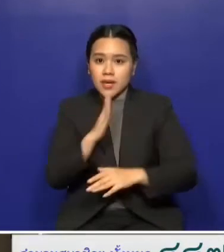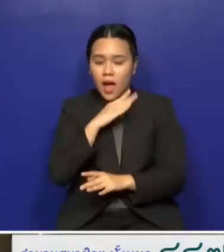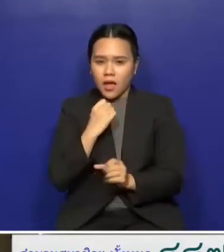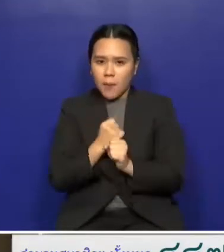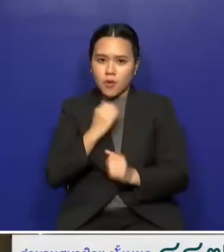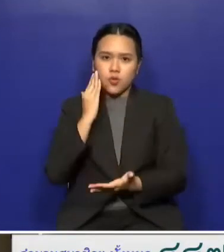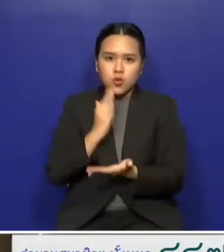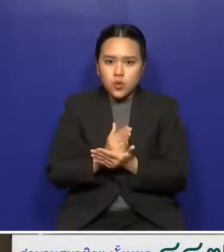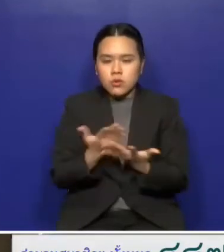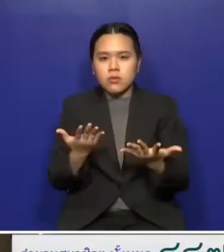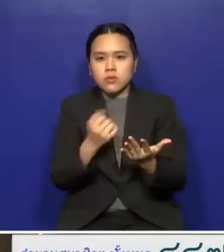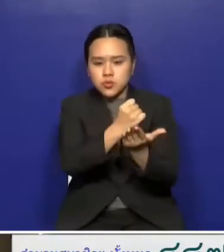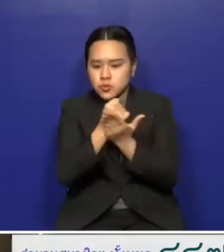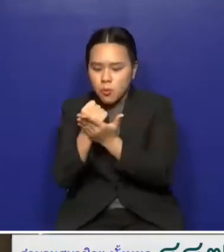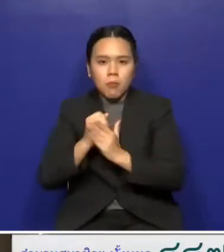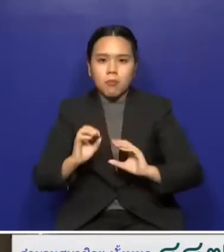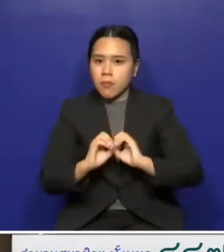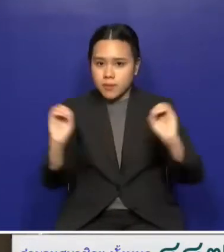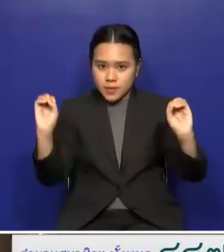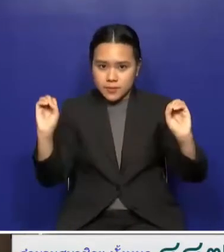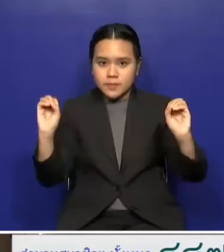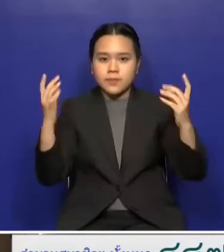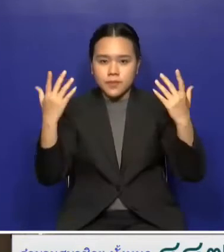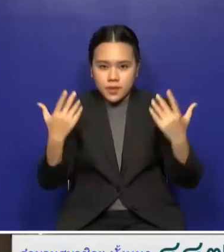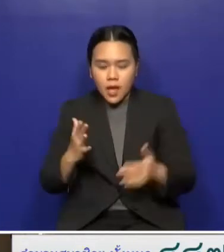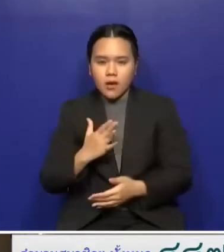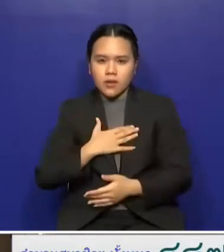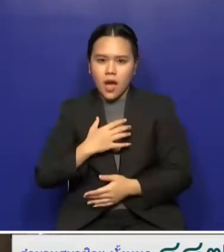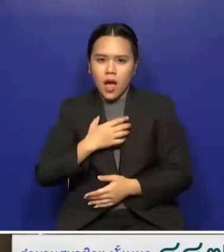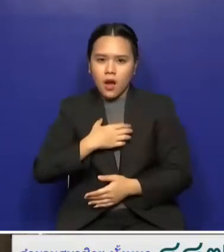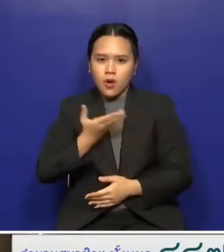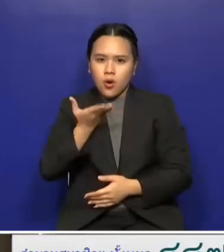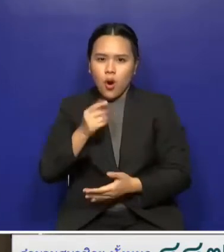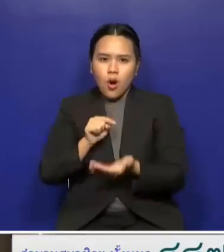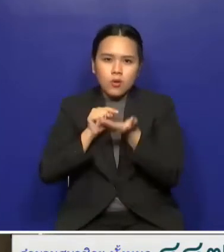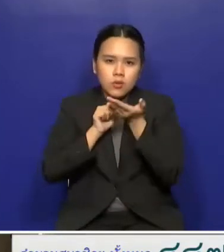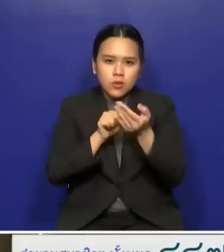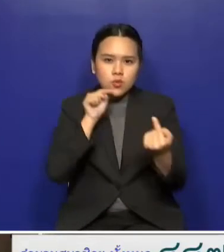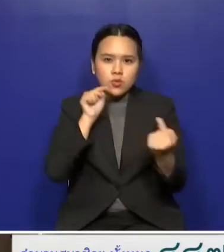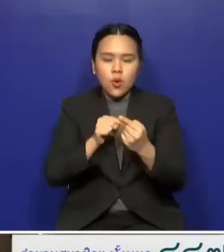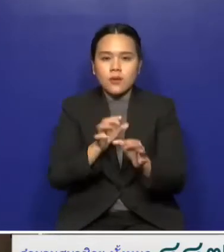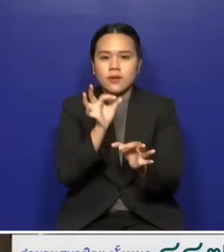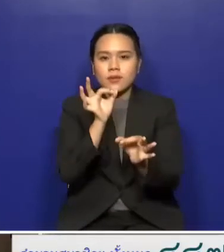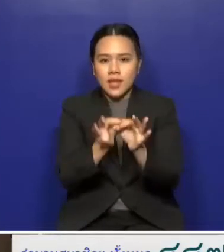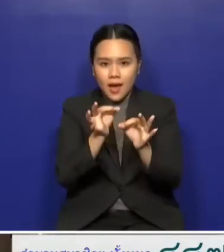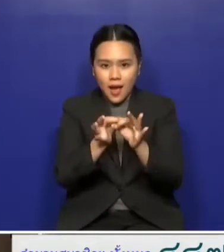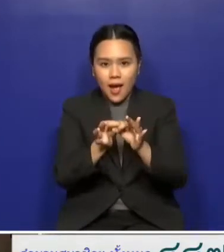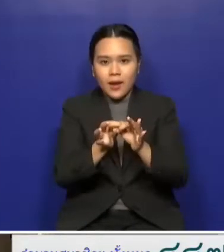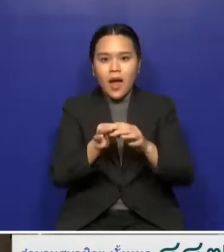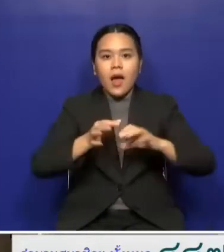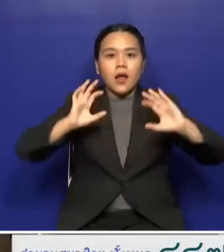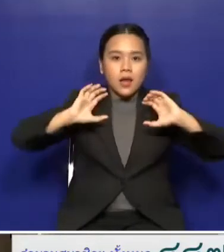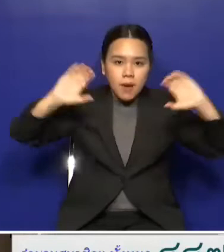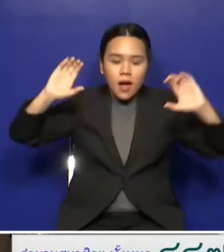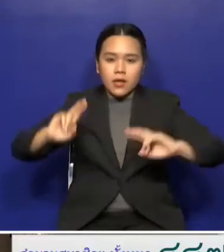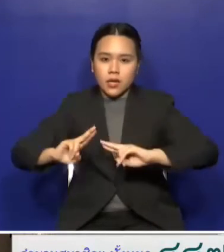อีกทั้งผมต้องขอเรียกร้องไปยังทุนธนาคารทั้งของรัฐบาลและของเอกชนในการช่วยล็อก